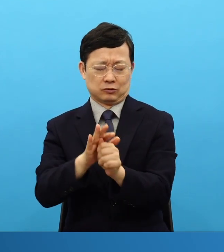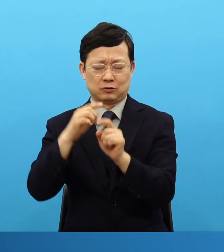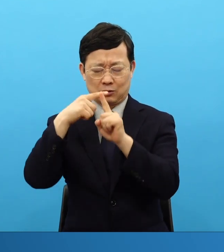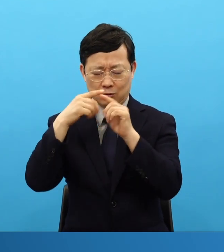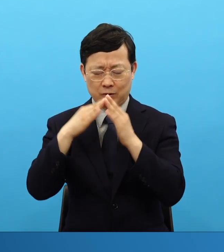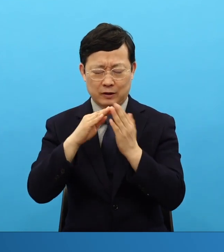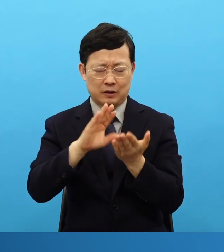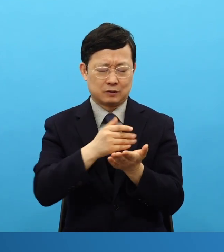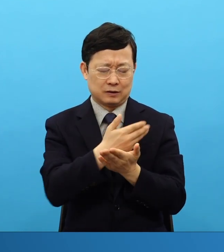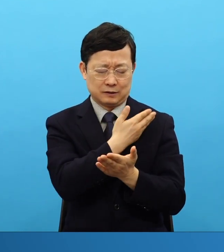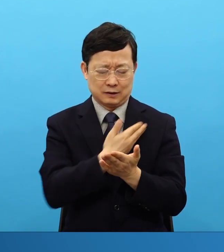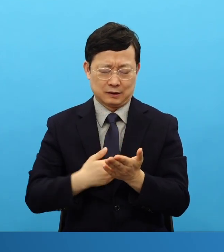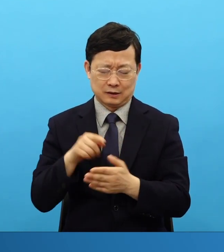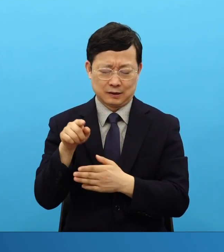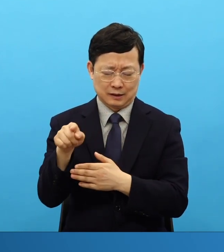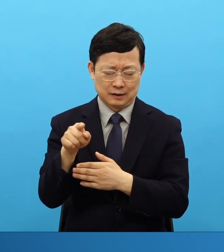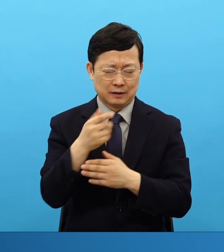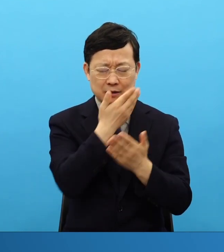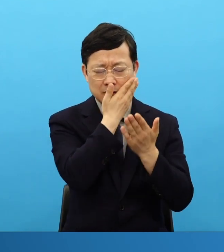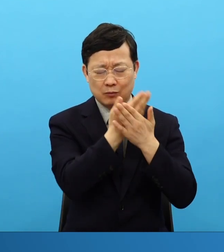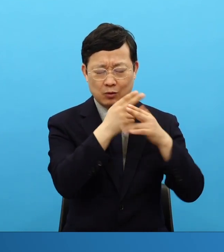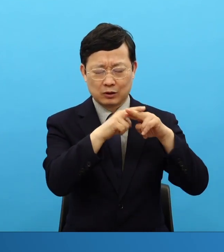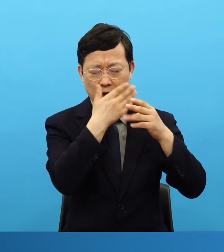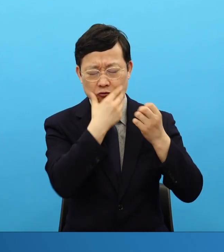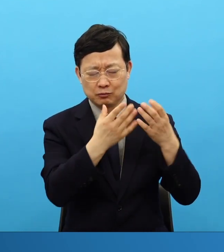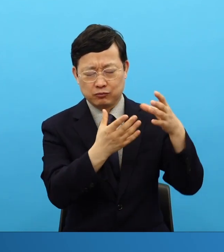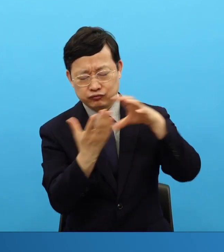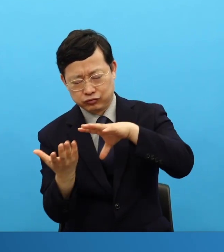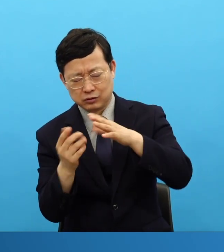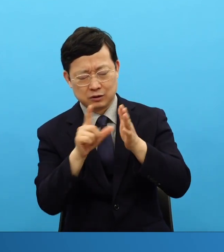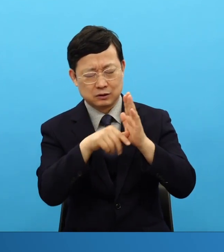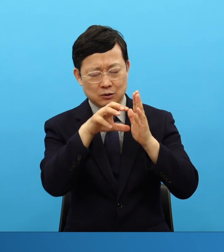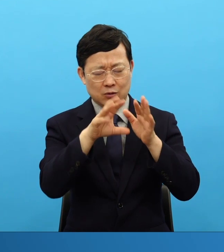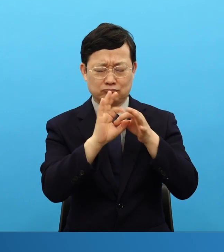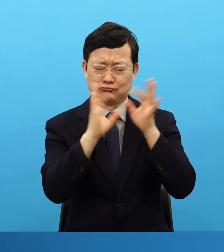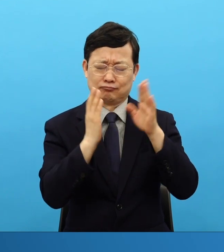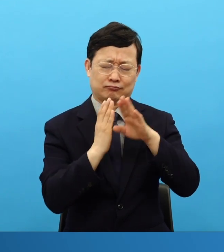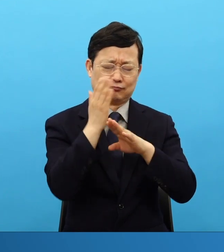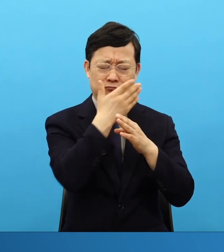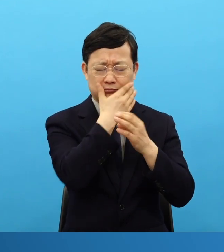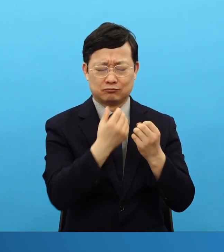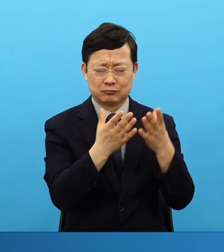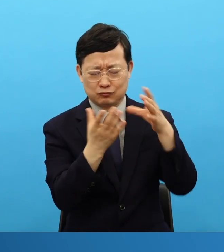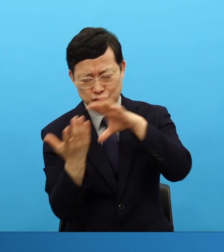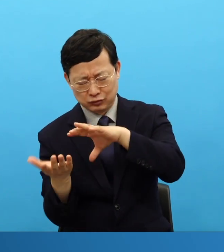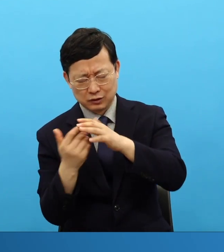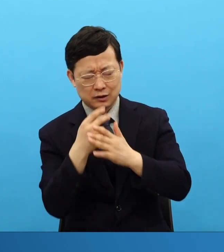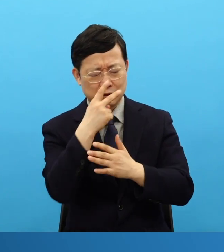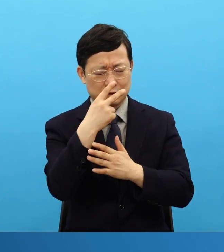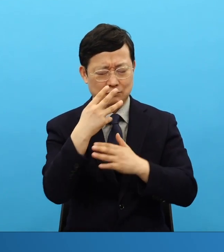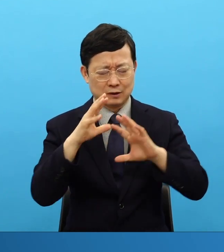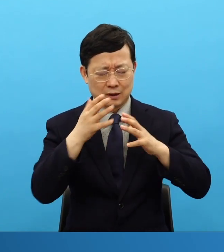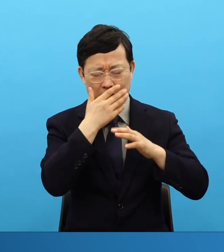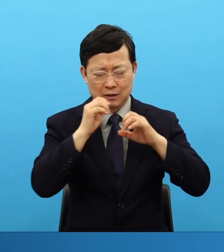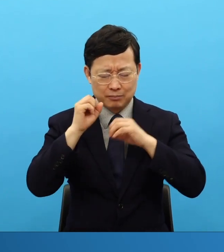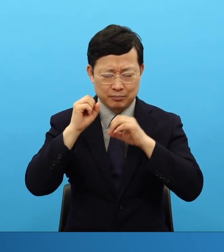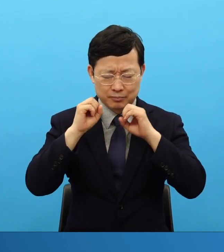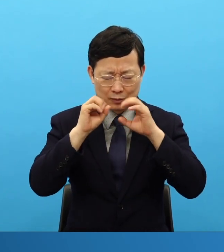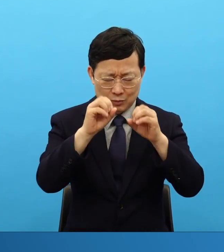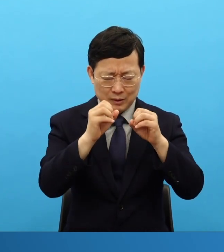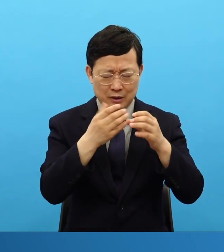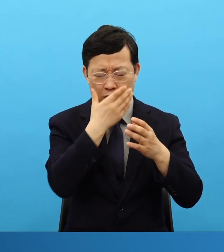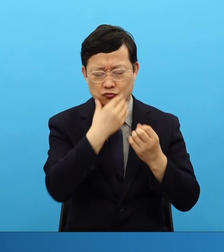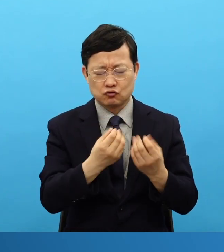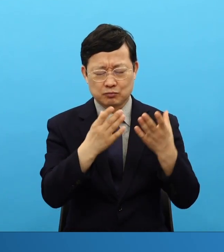그리스도의 제자들에게 보좌의 축복과 시공간의 축복과 237의 빛의 축복이 임하게